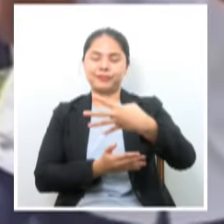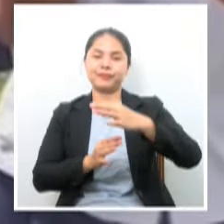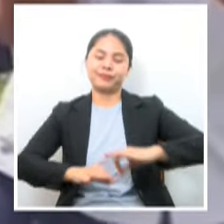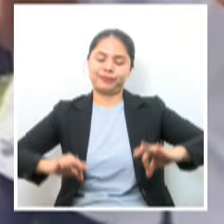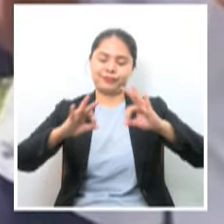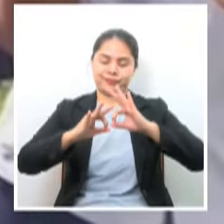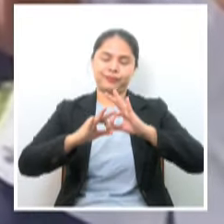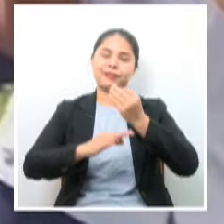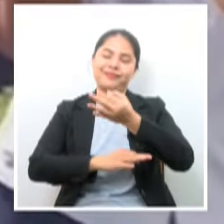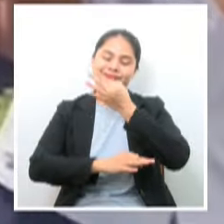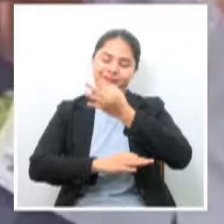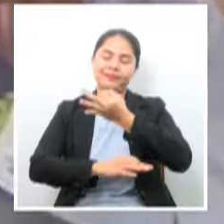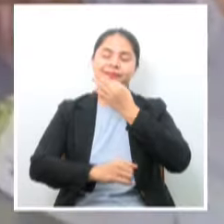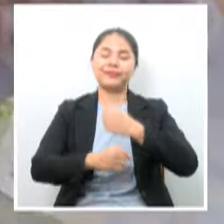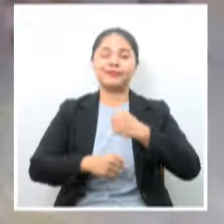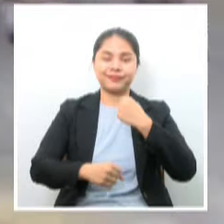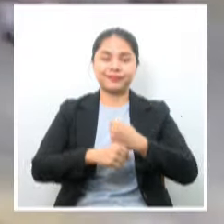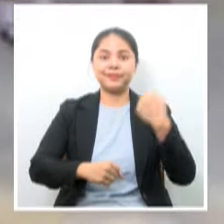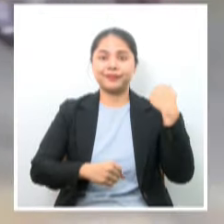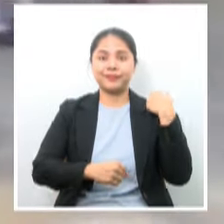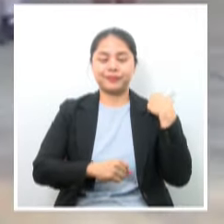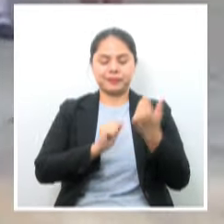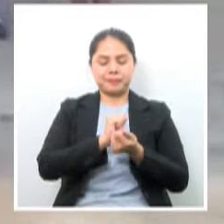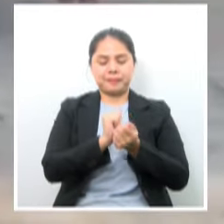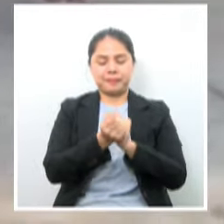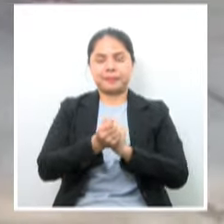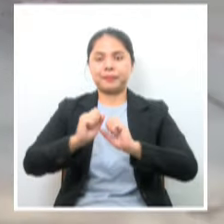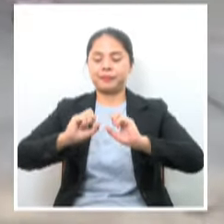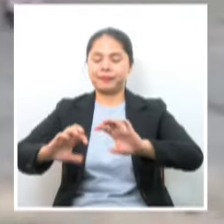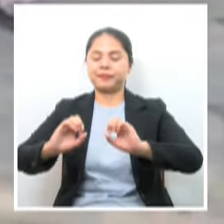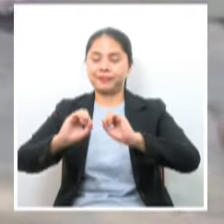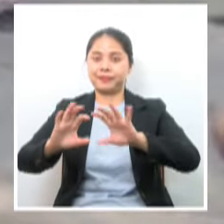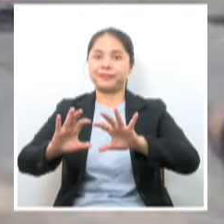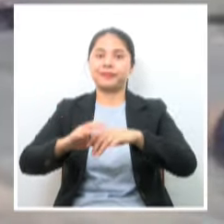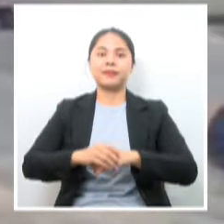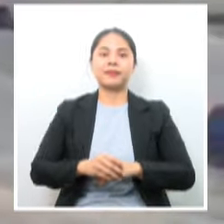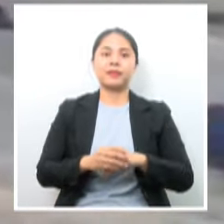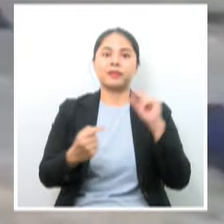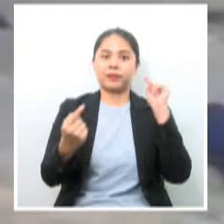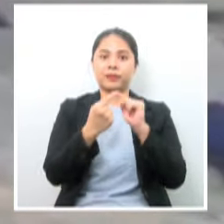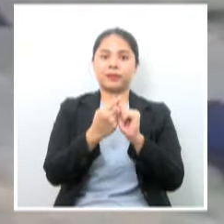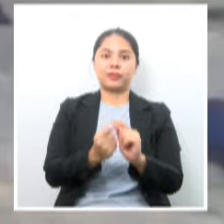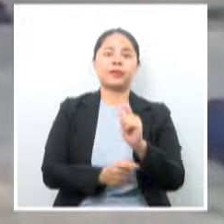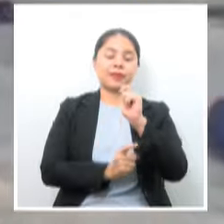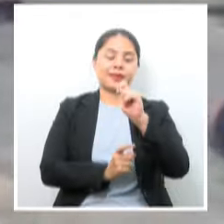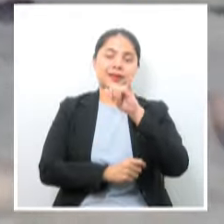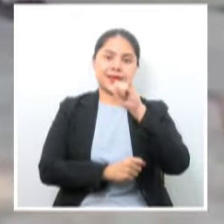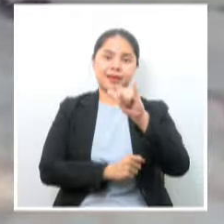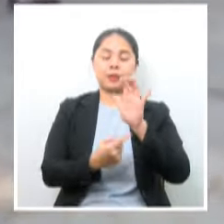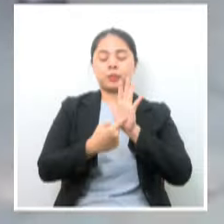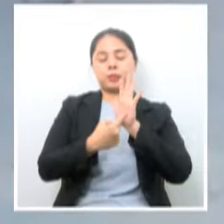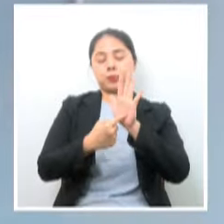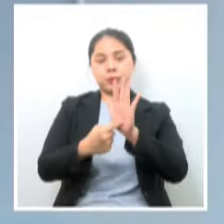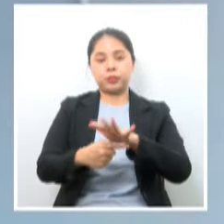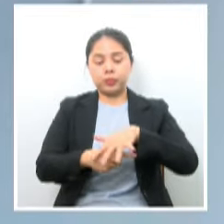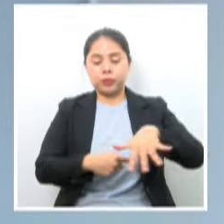งานทำมีอาชีพมาปรับประยุกต์ใช้จากการใช้ Alert AI Modelส่งผล